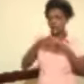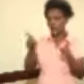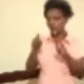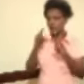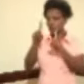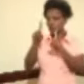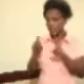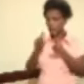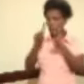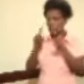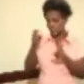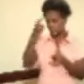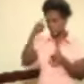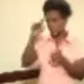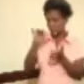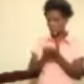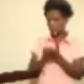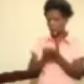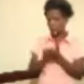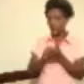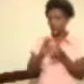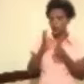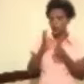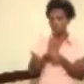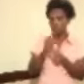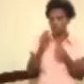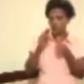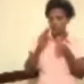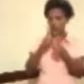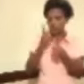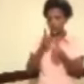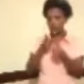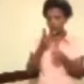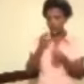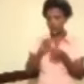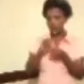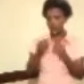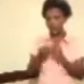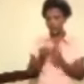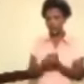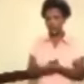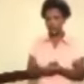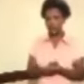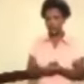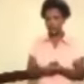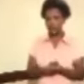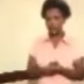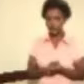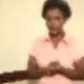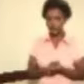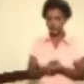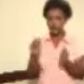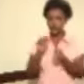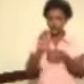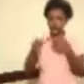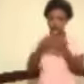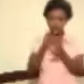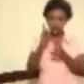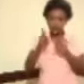que nous gagnons, pour nous aborder tout de suite thème 2, parce que le temps a fait nous la guerre quand même. Thème 2 m'a rappelé à tout auditeur